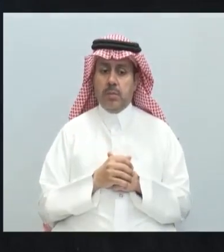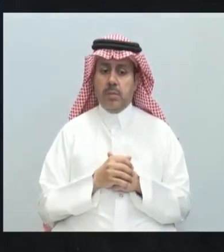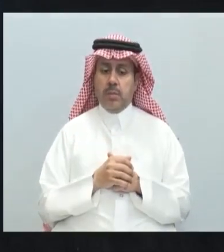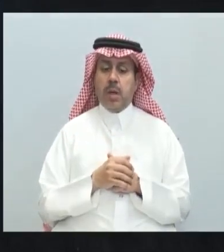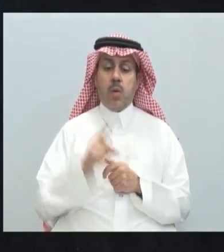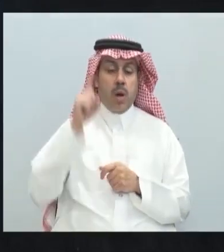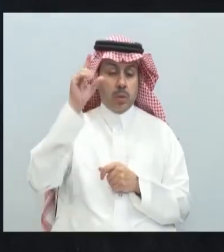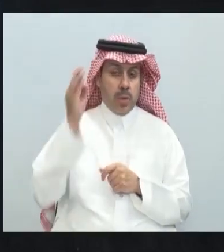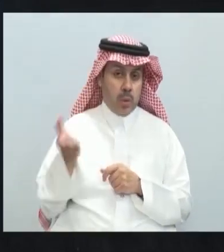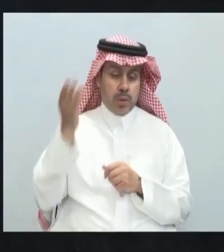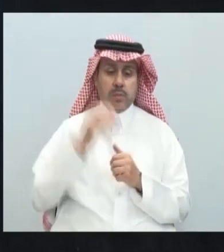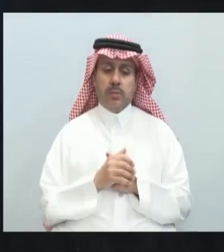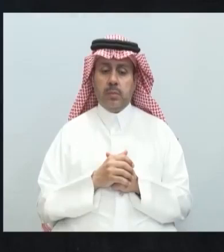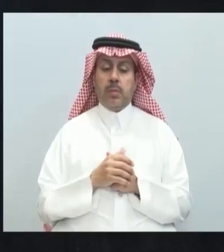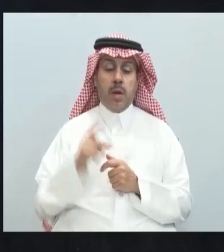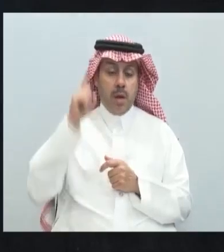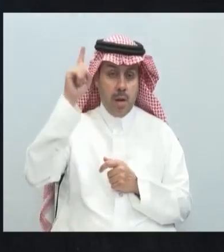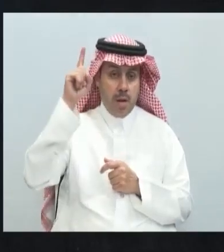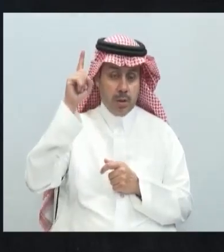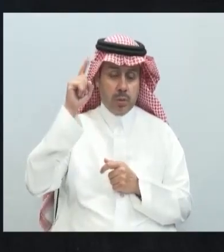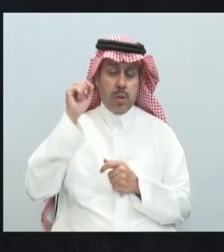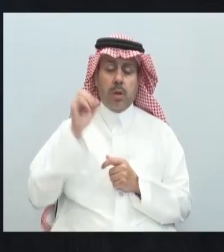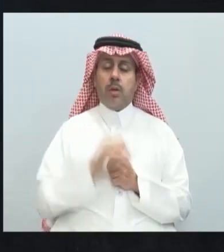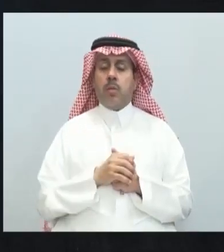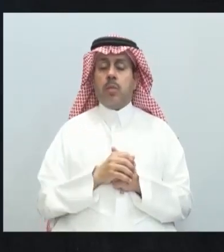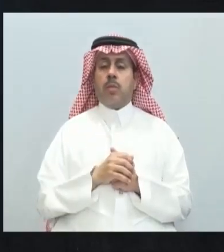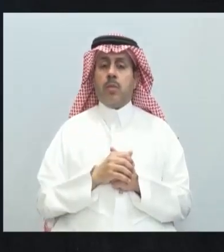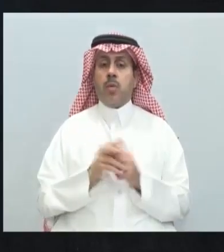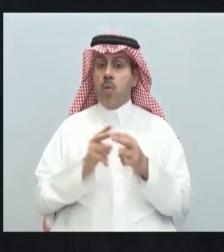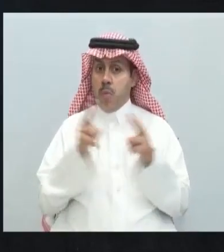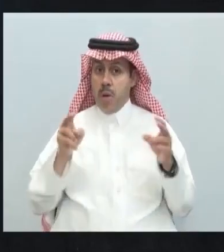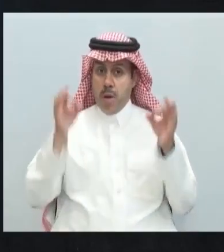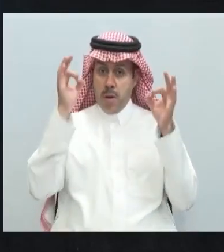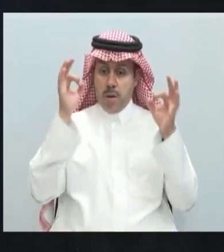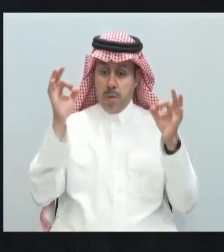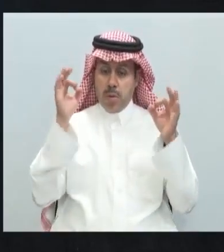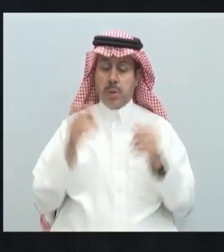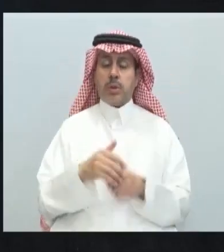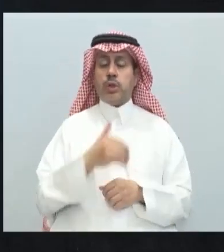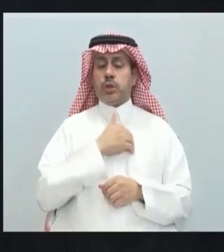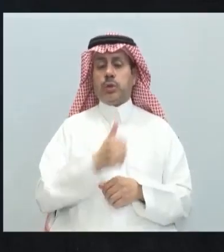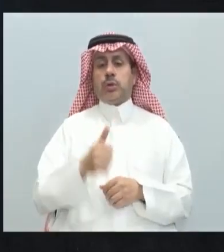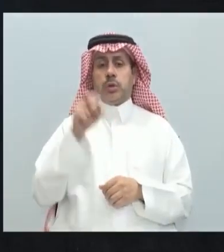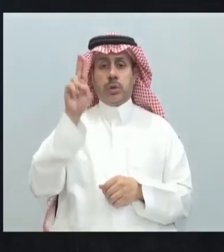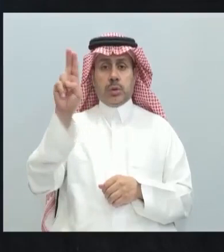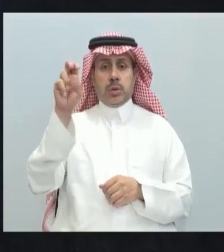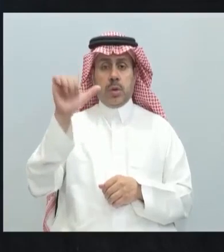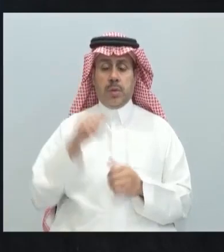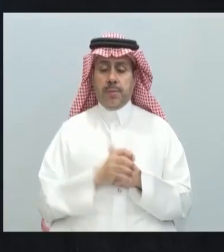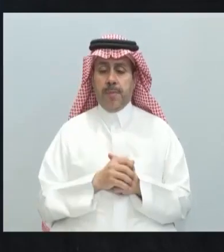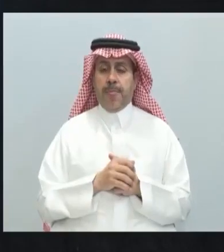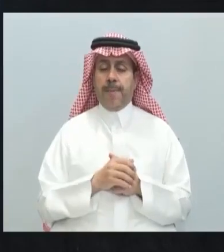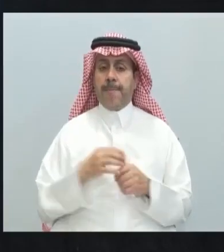والله جل وعلا يقول ان اكرمكم عند الله اتقاكم وفي هاتين الايتين قال ولباس